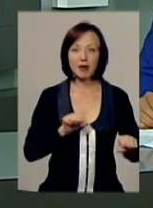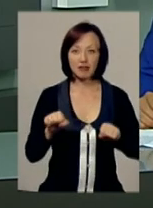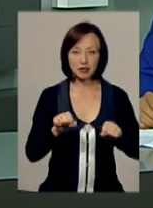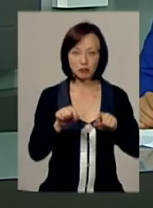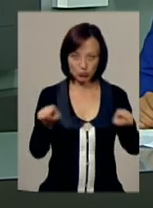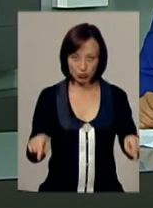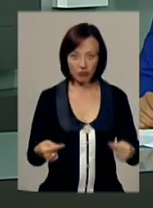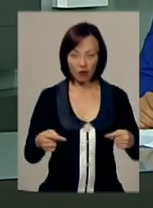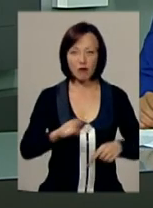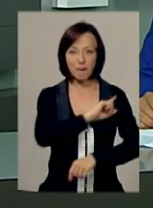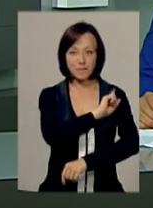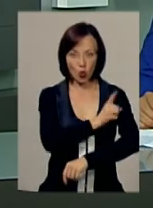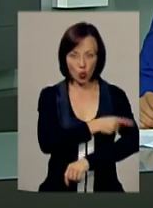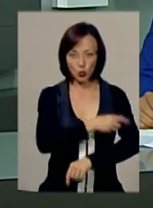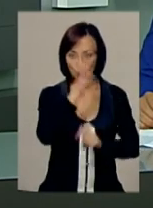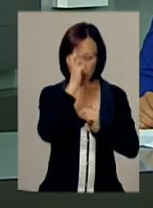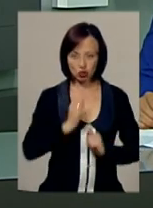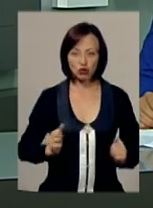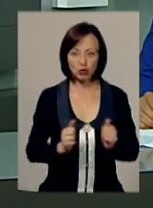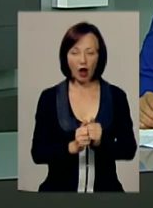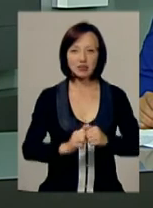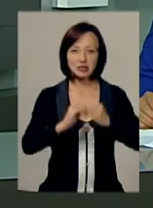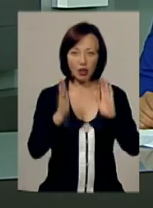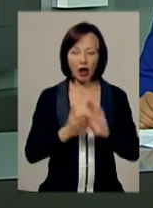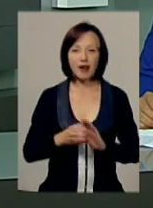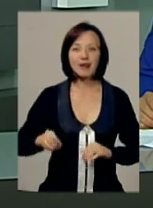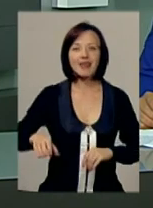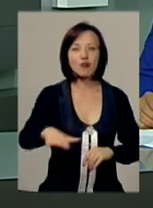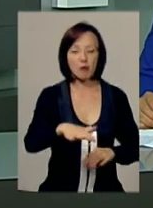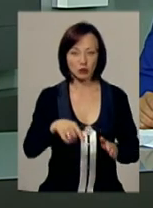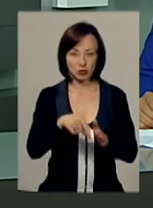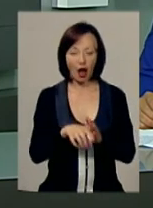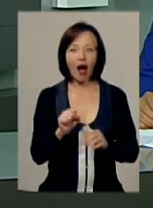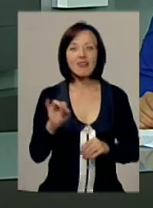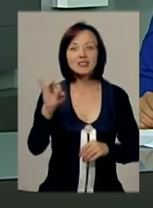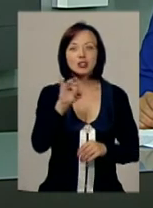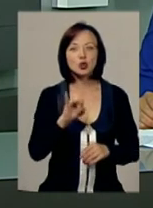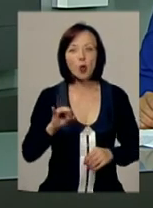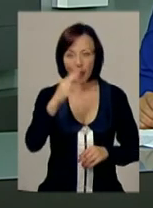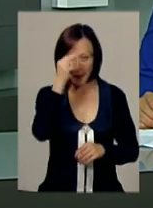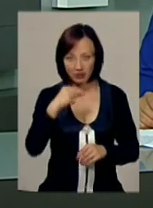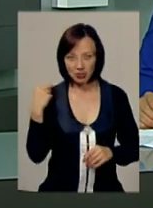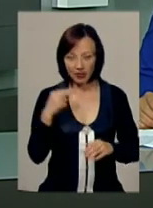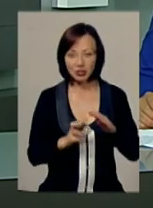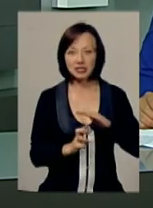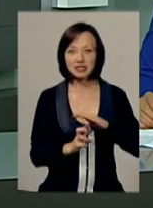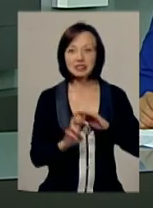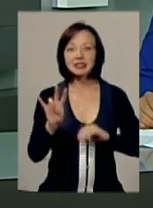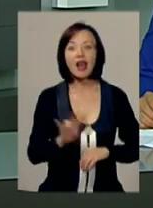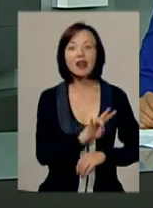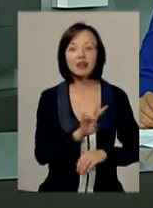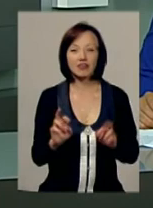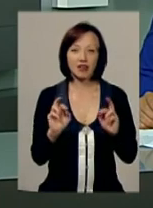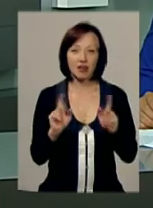збудував могутню феодальну державу загальноєвропейського значення, а в історію православної церкви як апологет,